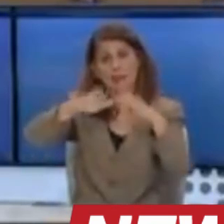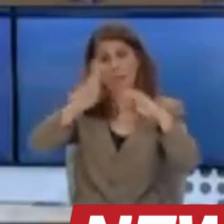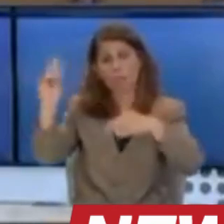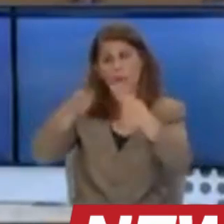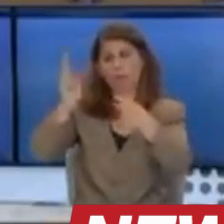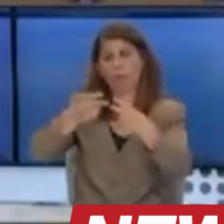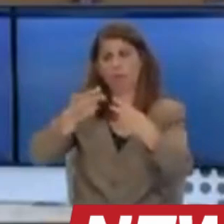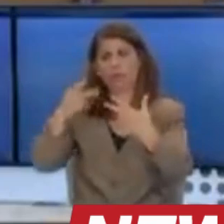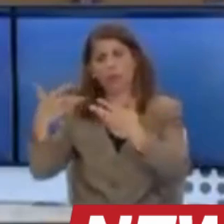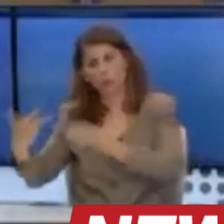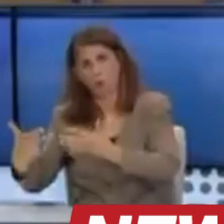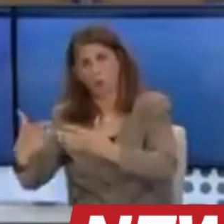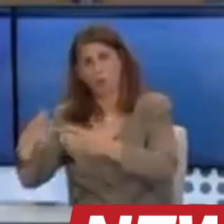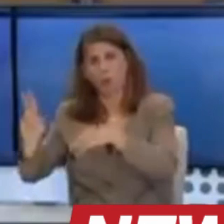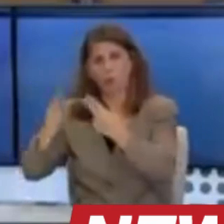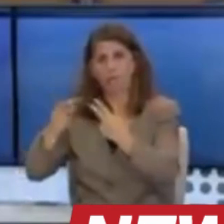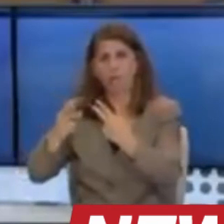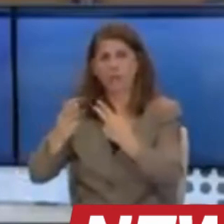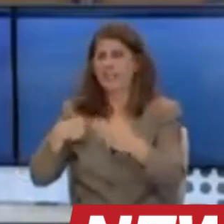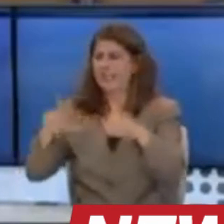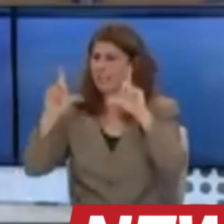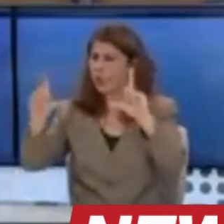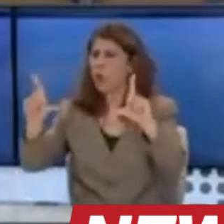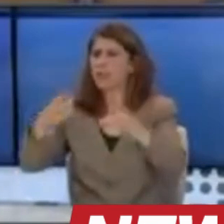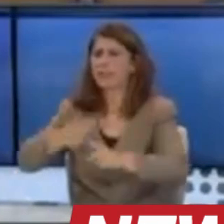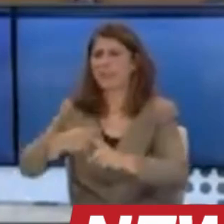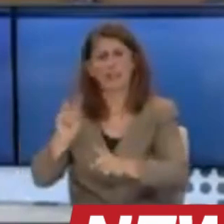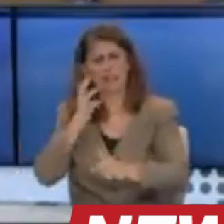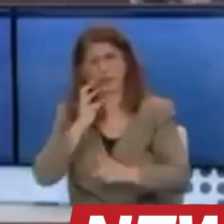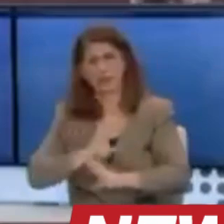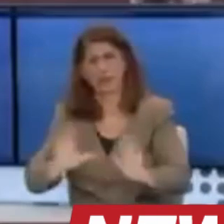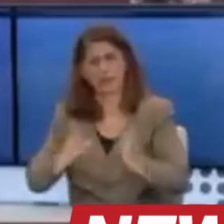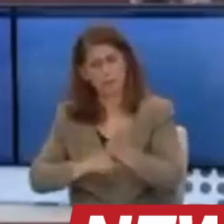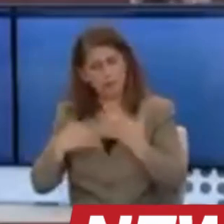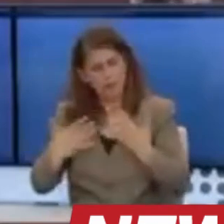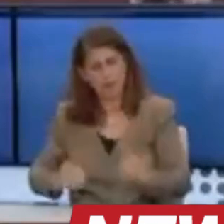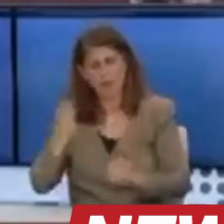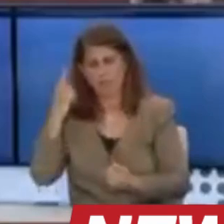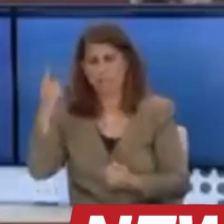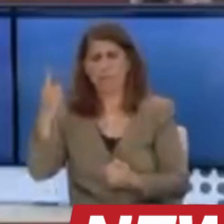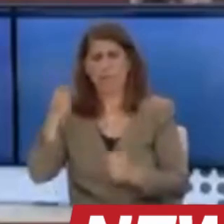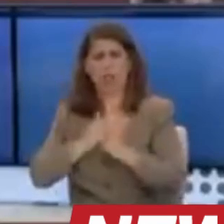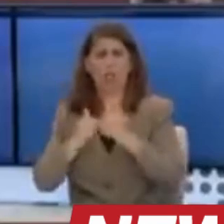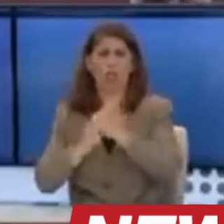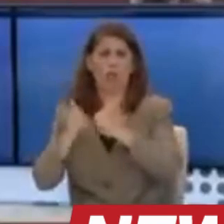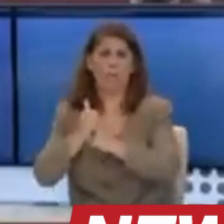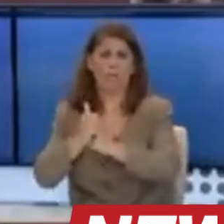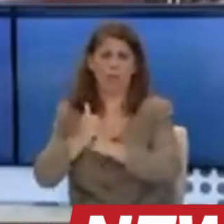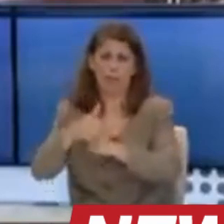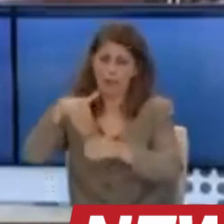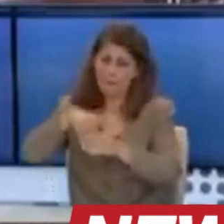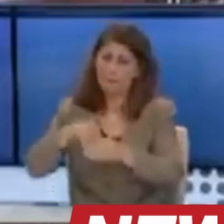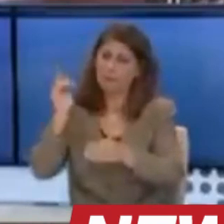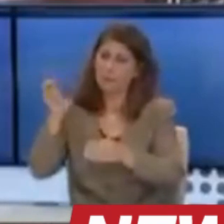4 μποφόρ ή 8. Δεν είναι σοβαρά πράγματα. Συνολικά και την εικόνα της χώρας δεν είναι σοβαρά πράγματα. Πρέπει να υπάρχει μία δομή εντός